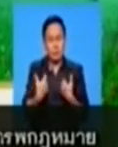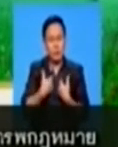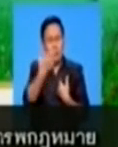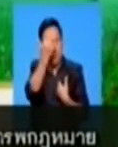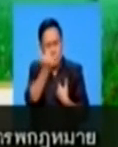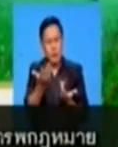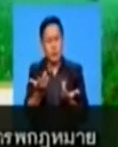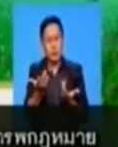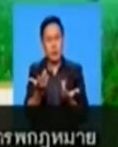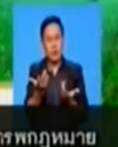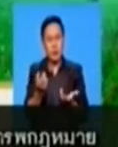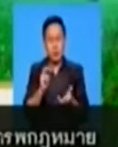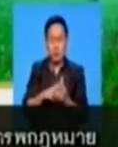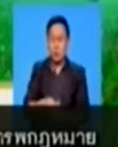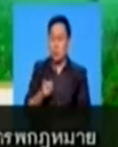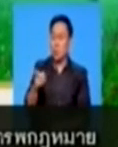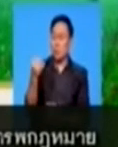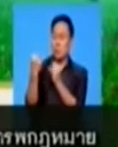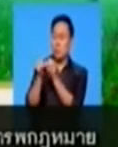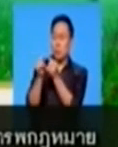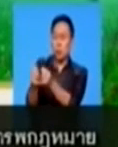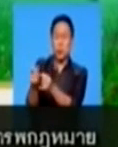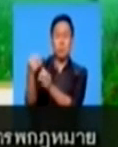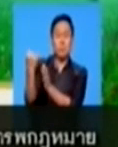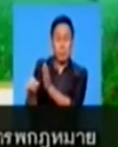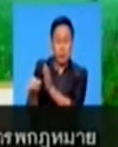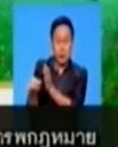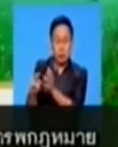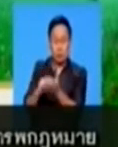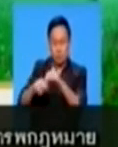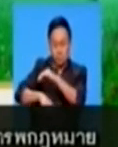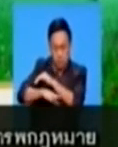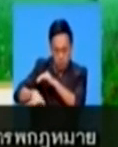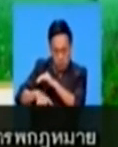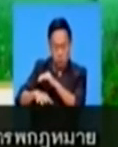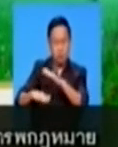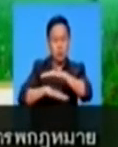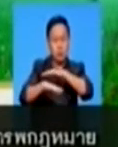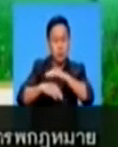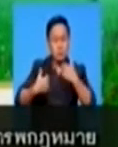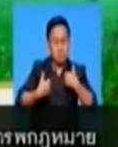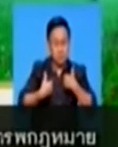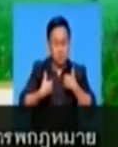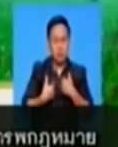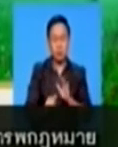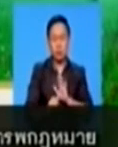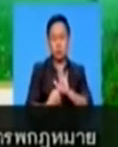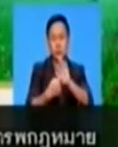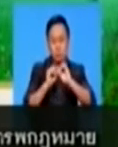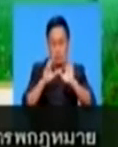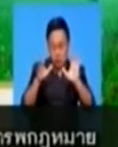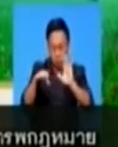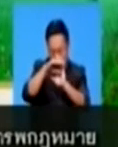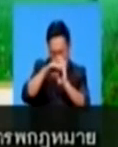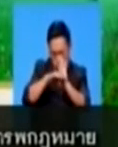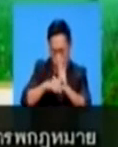บอกว่ารู้สึกเป็นห่วงเป็นกังวลในหลายๆเรื่องด้วยกันอาทิเรื่องของการไม่เคารพกฎหมายเพราะถ้าหากมีการฝ่าฝืนของคนกลุ่มใดก